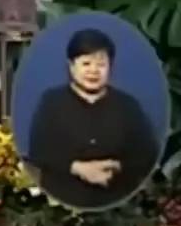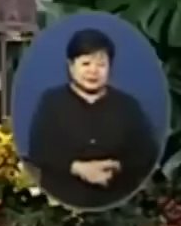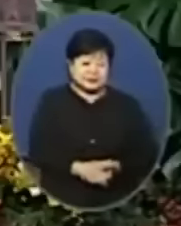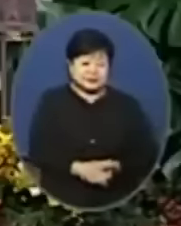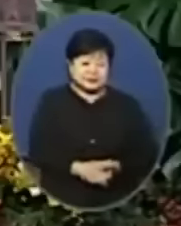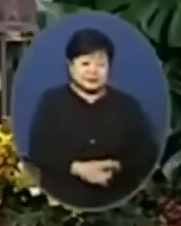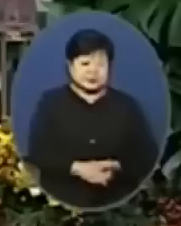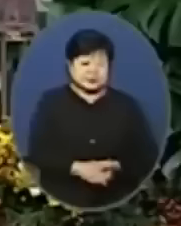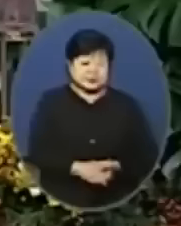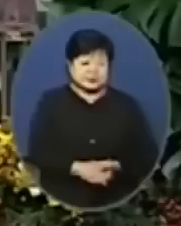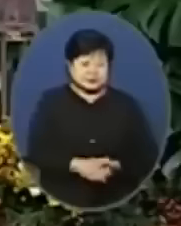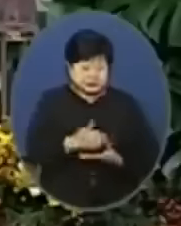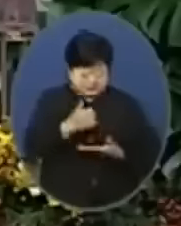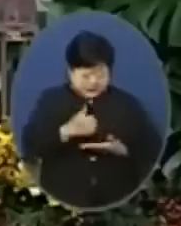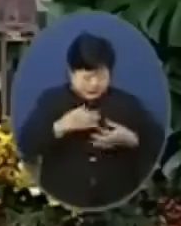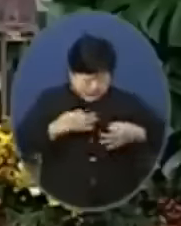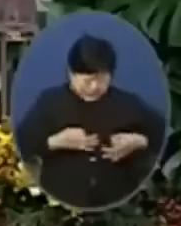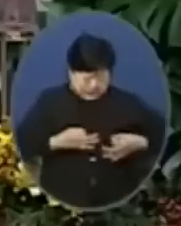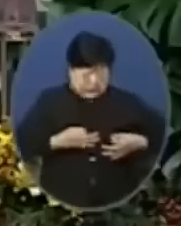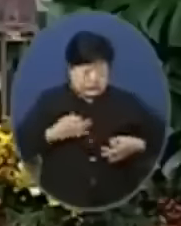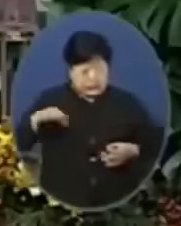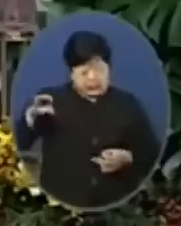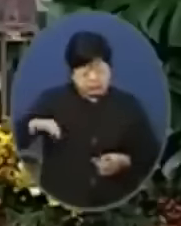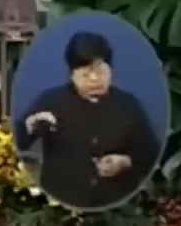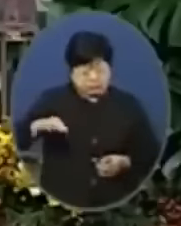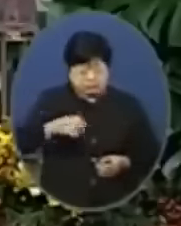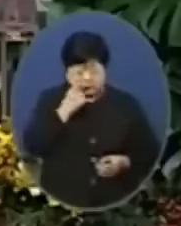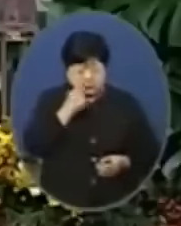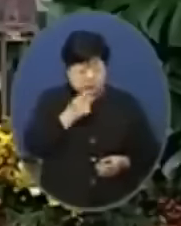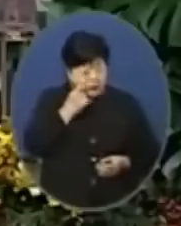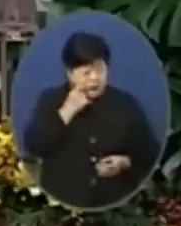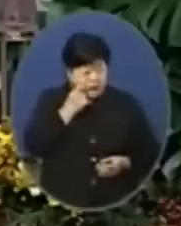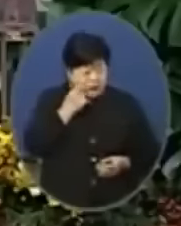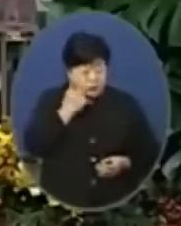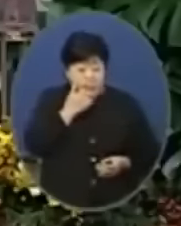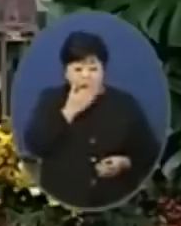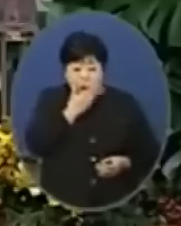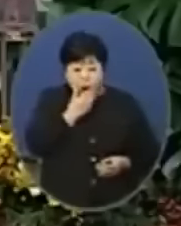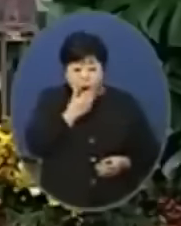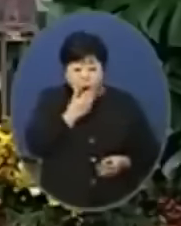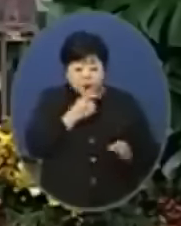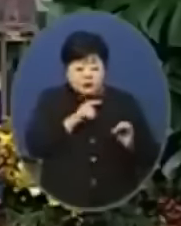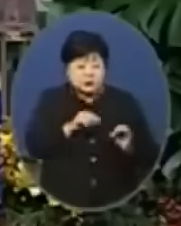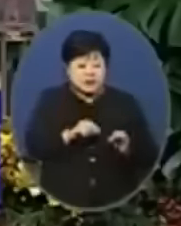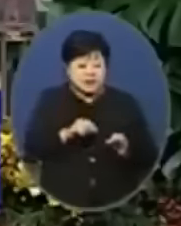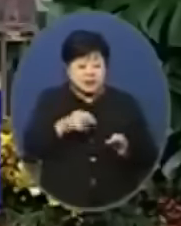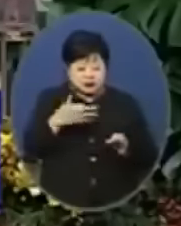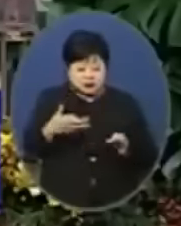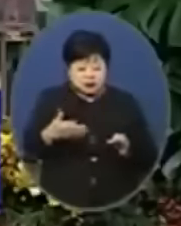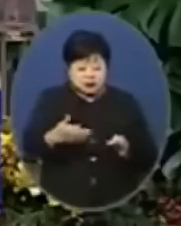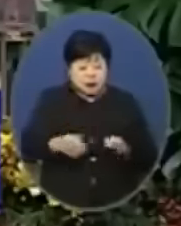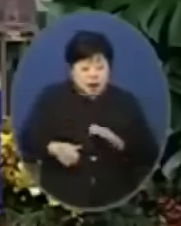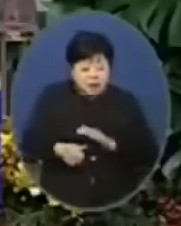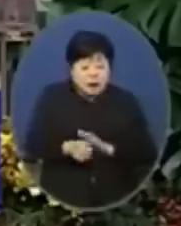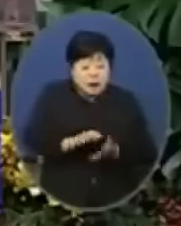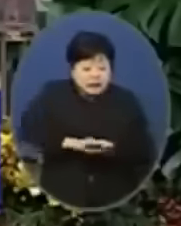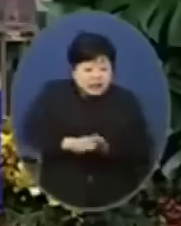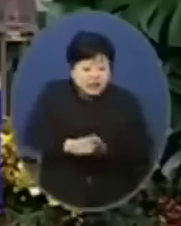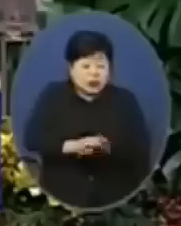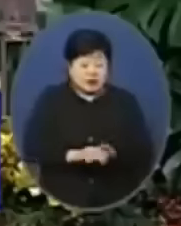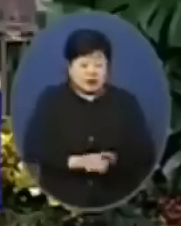아유, 나 같은 사람이 무슨 그런 일을 할 수 있겠냐. 누가복음 10장 19절에 내가 너희에게 뱀과 전갈을